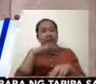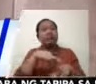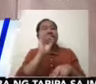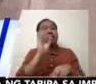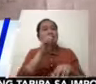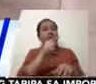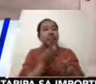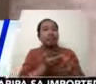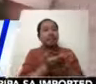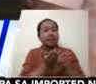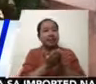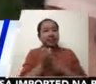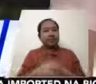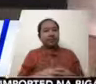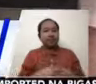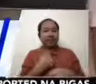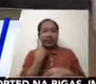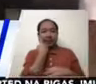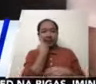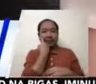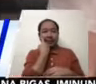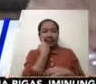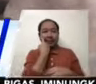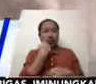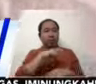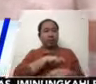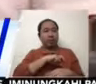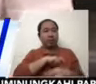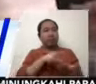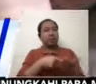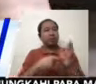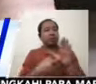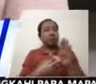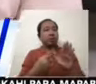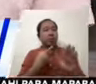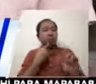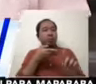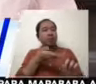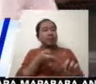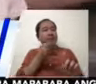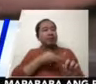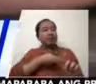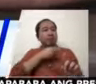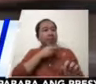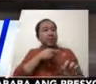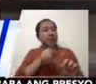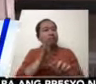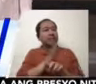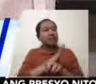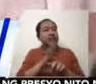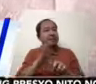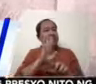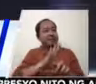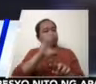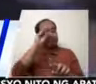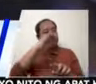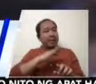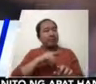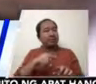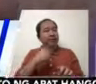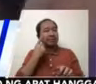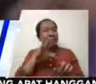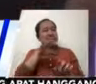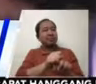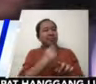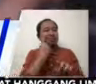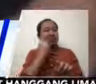Iniharap kanina ng pulisya sa media ang suspek na isa umunong negosyante at nadakip alas 7 ng umaga kanina.